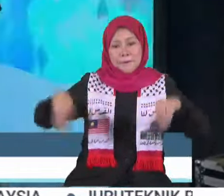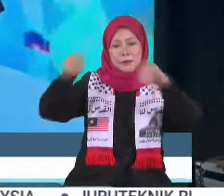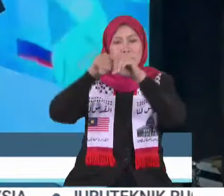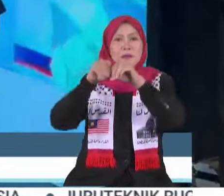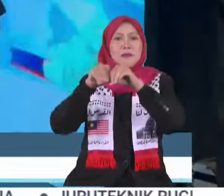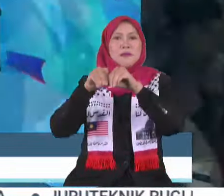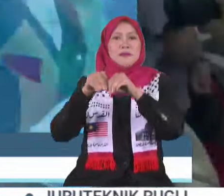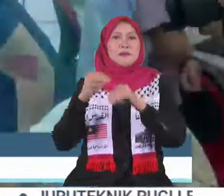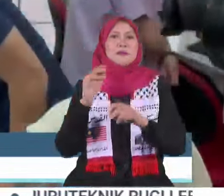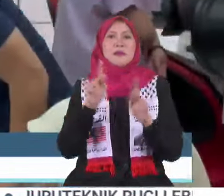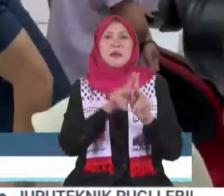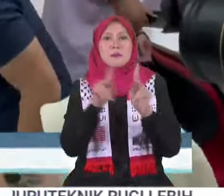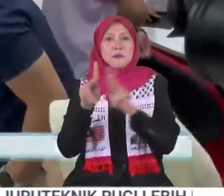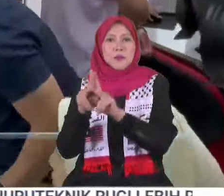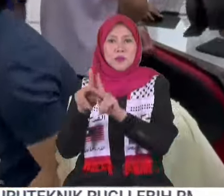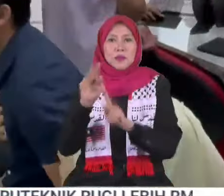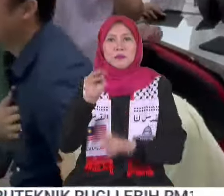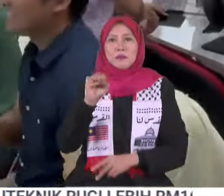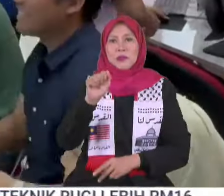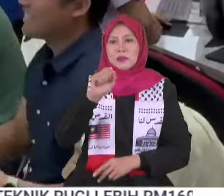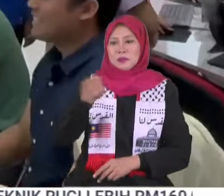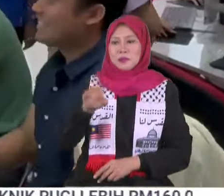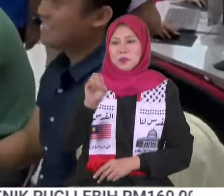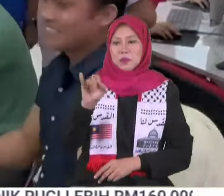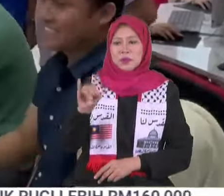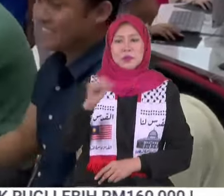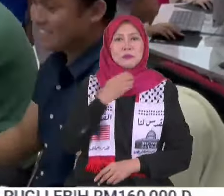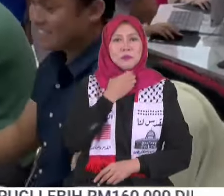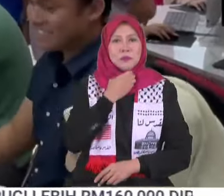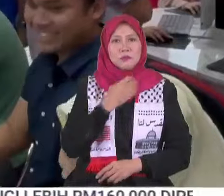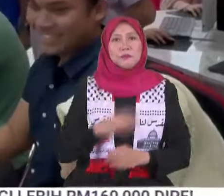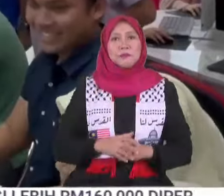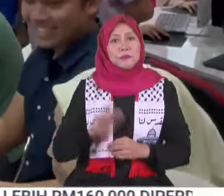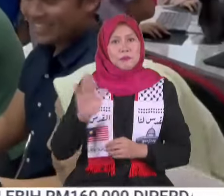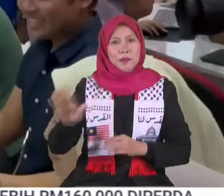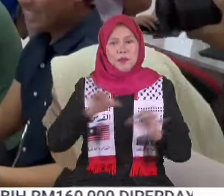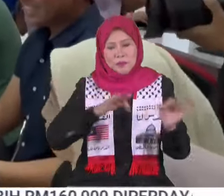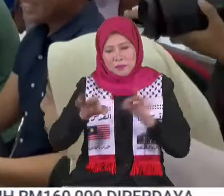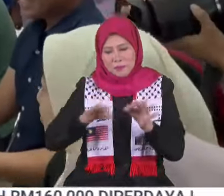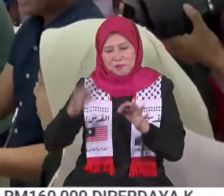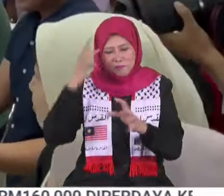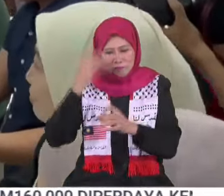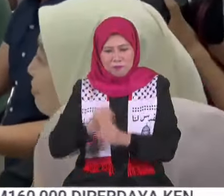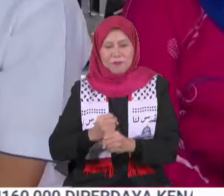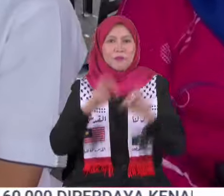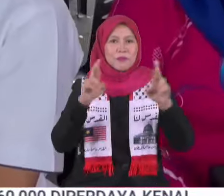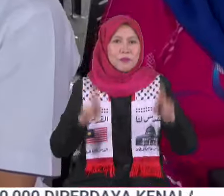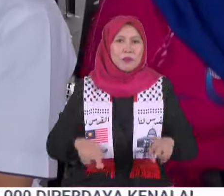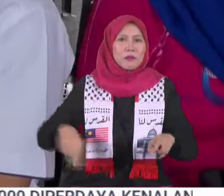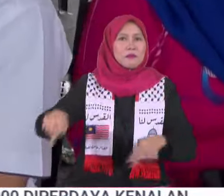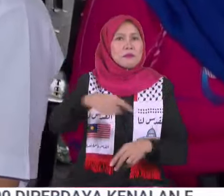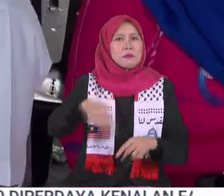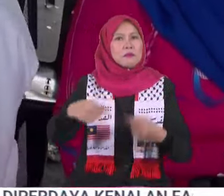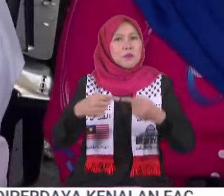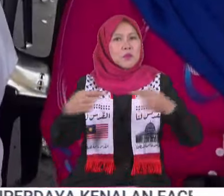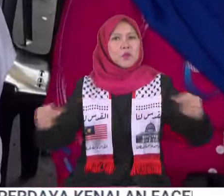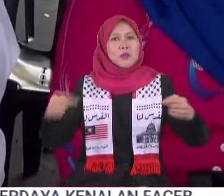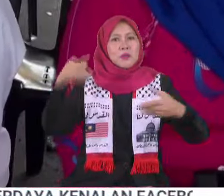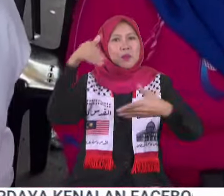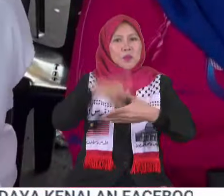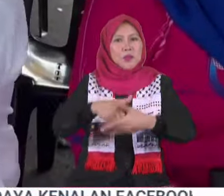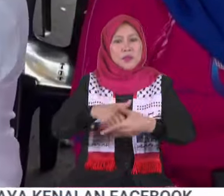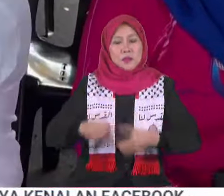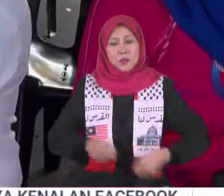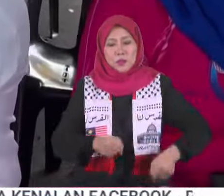Kampung Datuk Said Tambahan Manjoi, Ipoh. Beliau mengulas mengenai keyakinan rakyat terhadap kerajaan perpaduan selepas keputusan pilihan raya